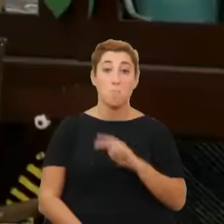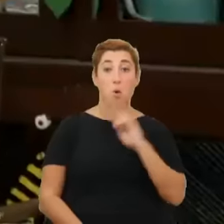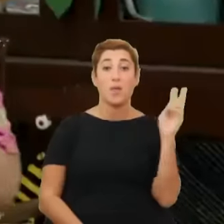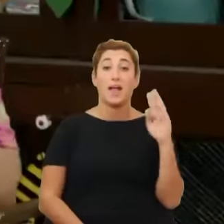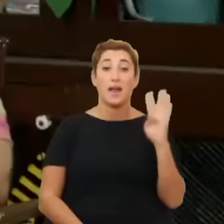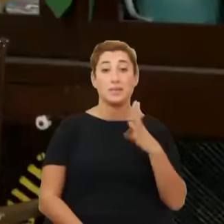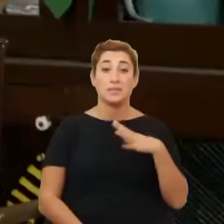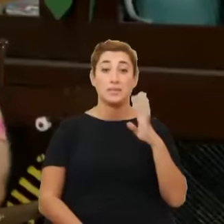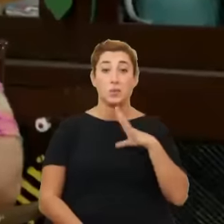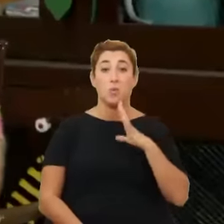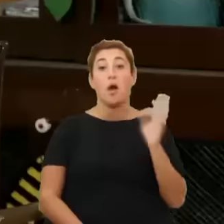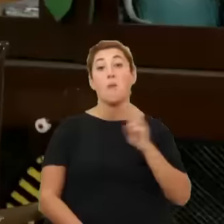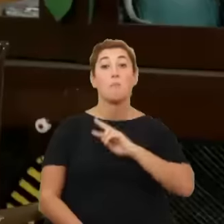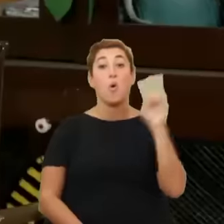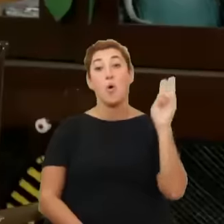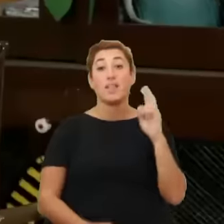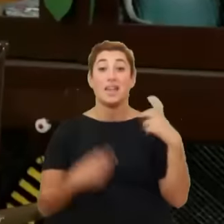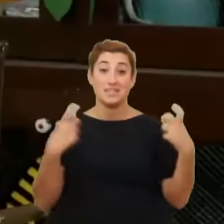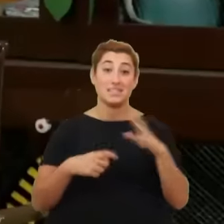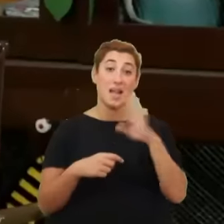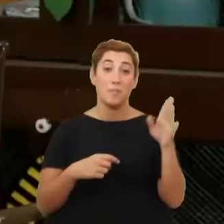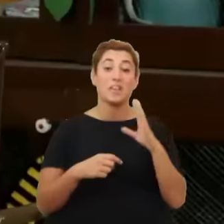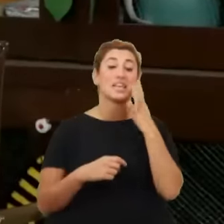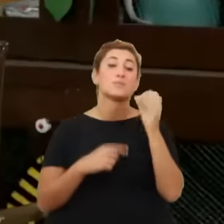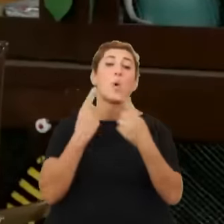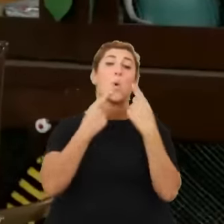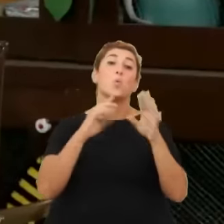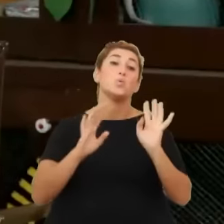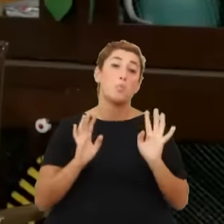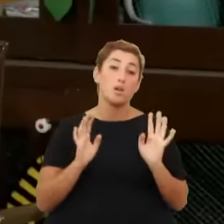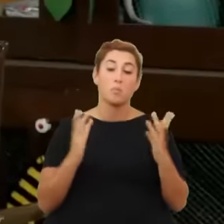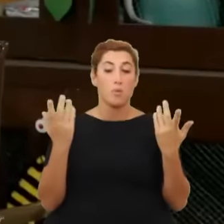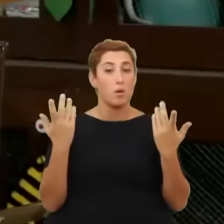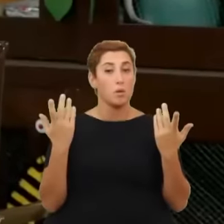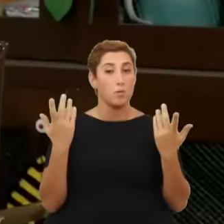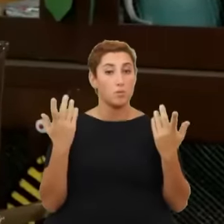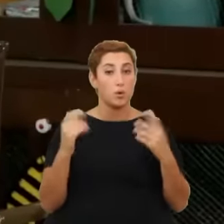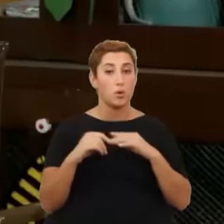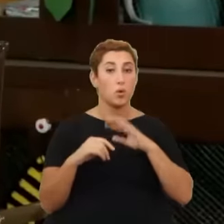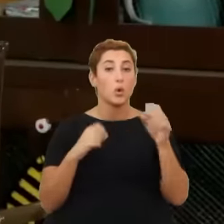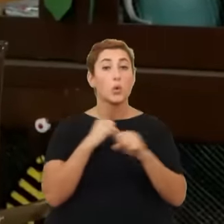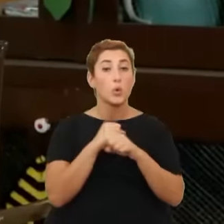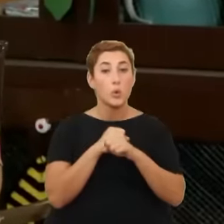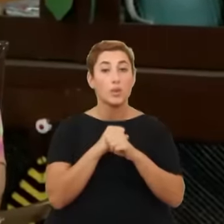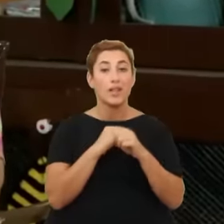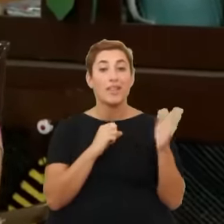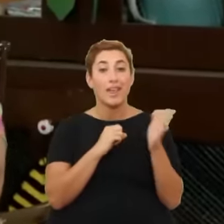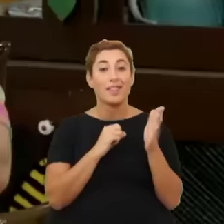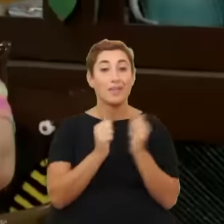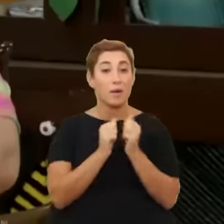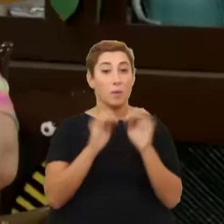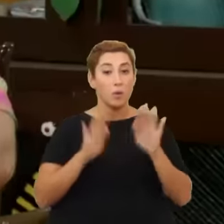Modern semte gidecek. Abi o modern semtte kimse konuşmayacak sanki. Allah'ım yarabbim Gülden'den yanında dura